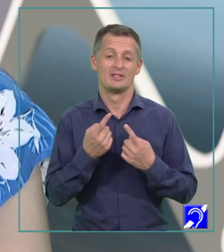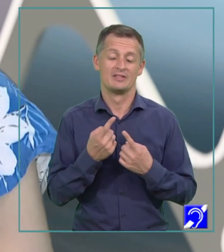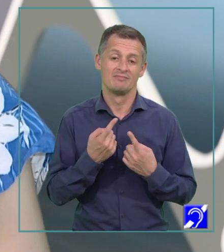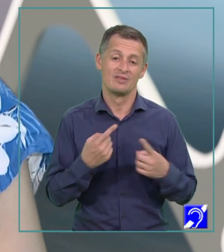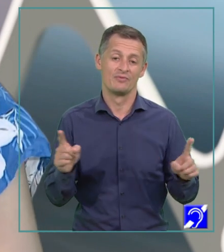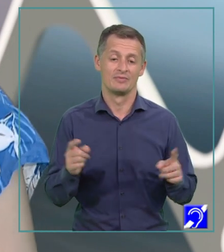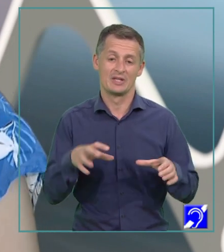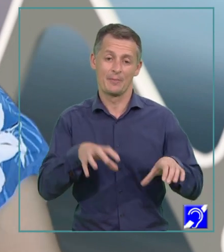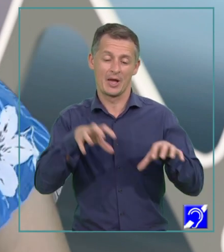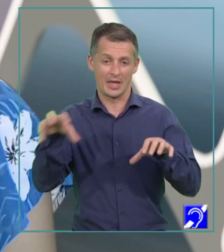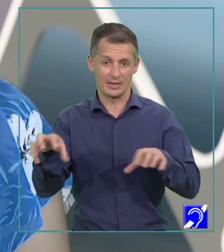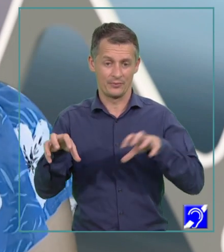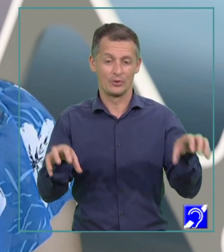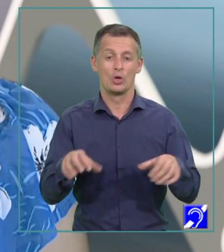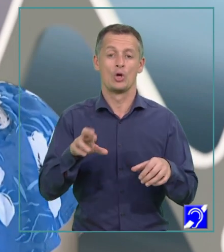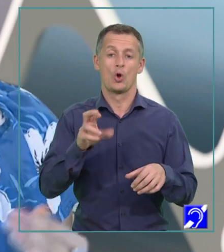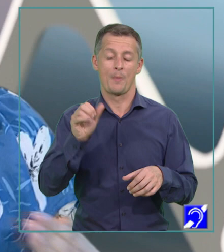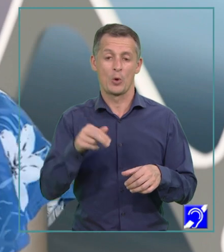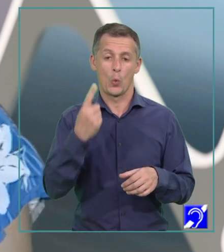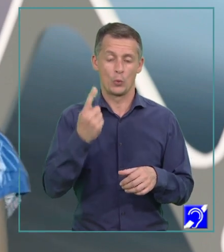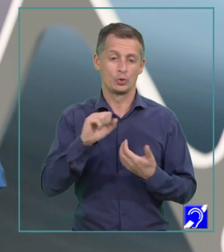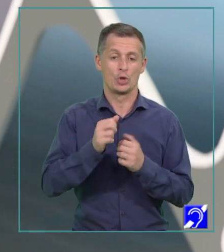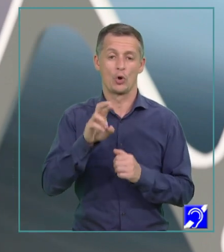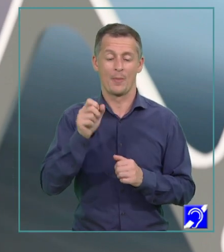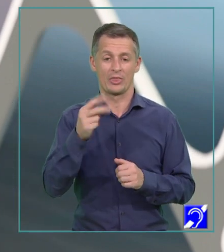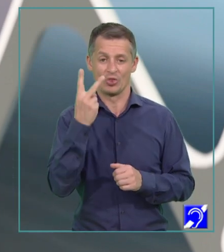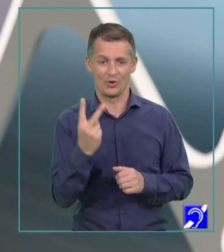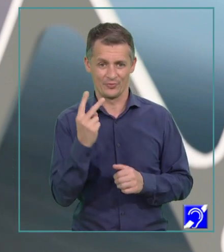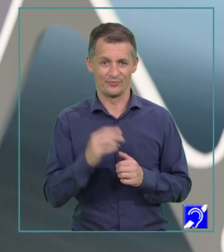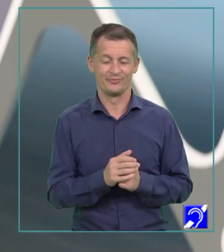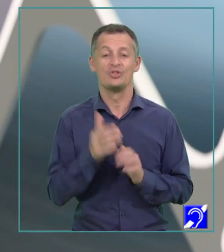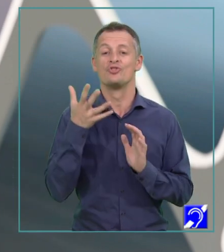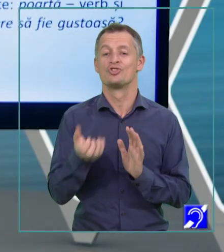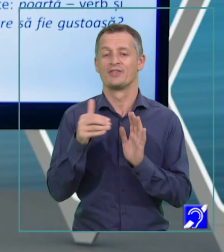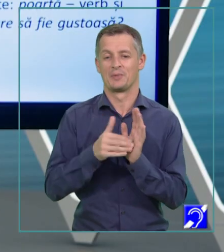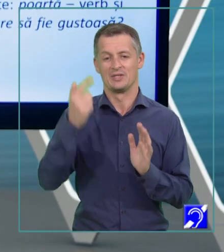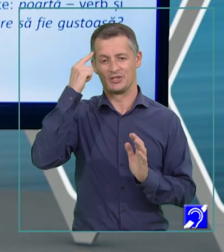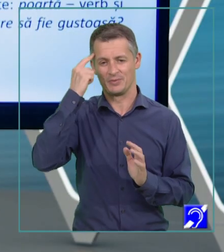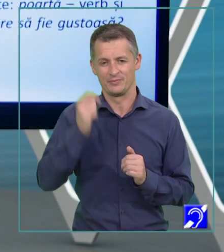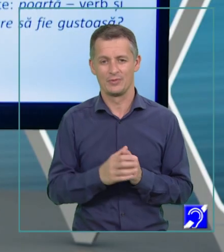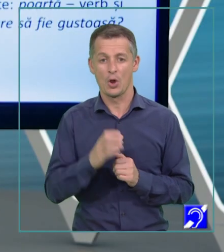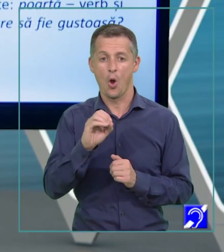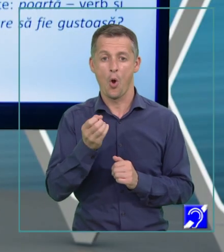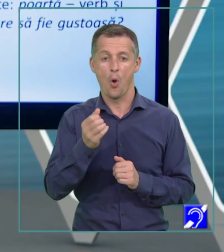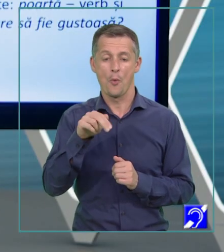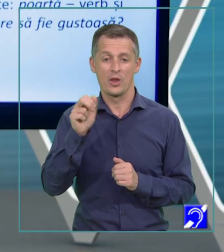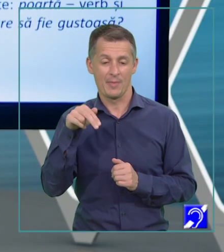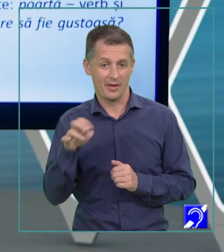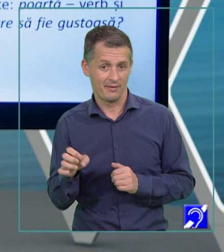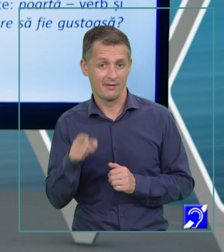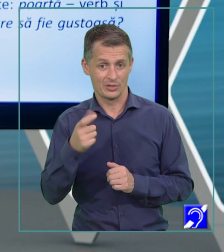roman 2. Da? Bun, ce mai trebuie să știu în legătură cu omonimele? Acestea pot